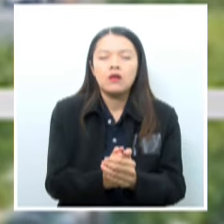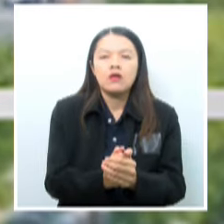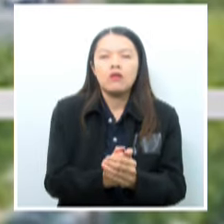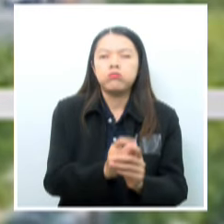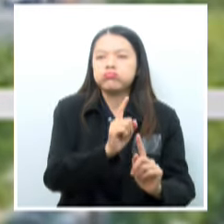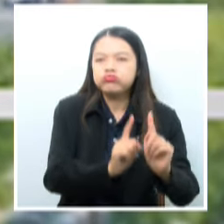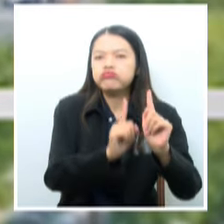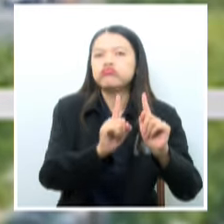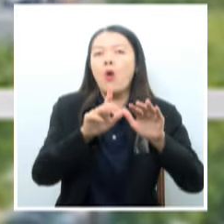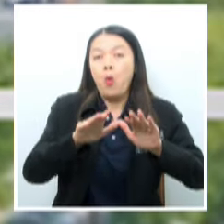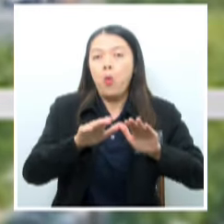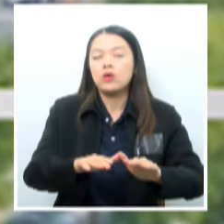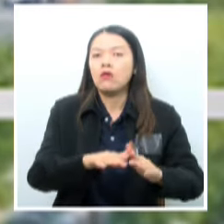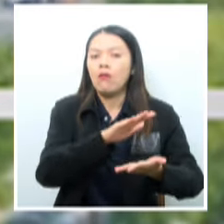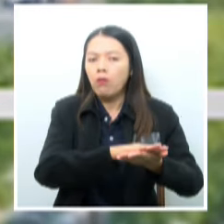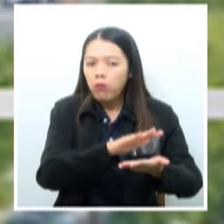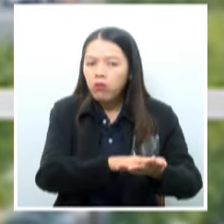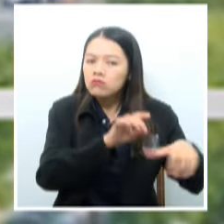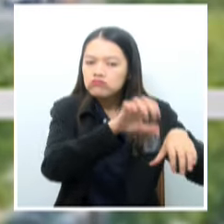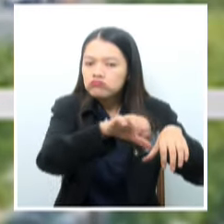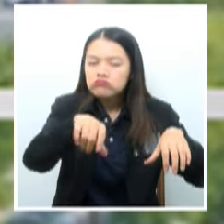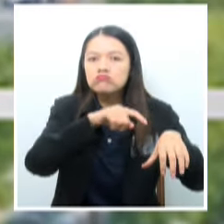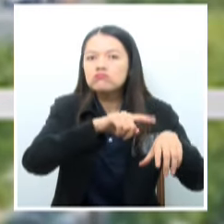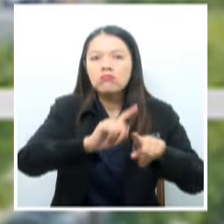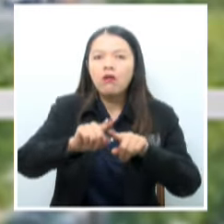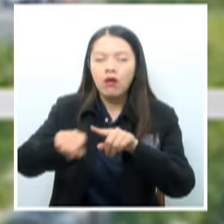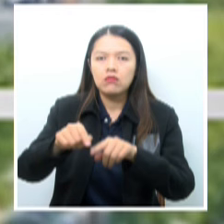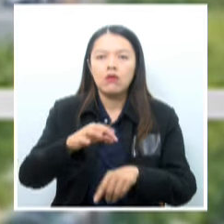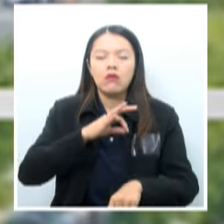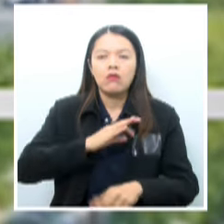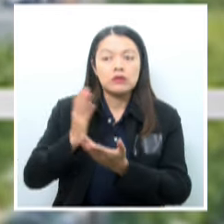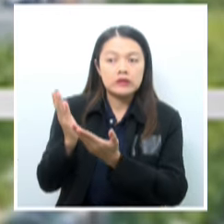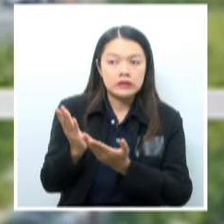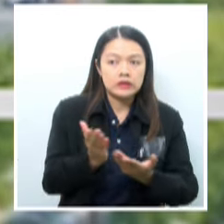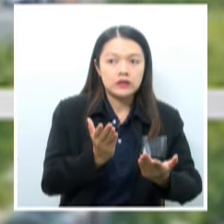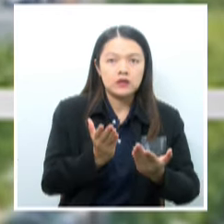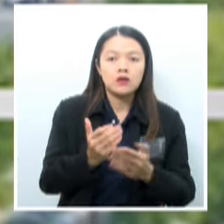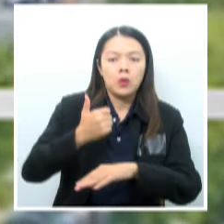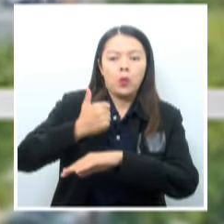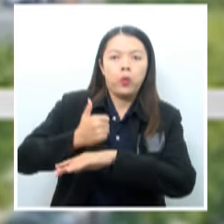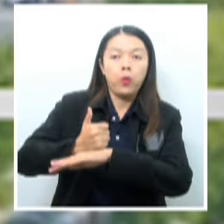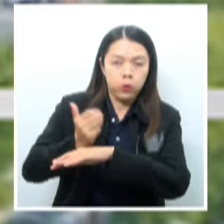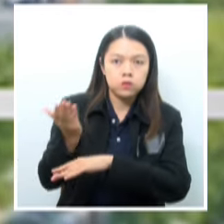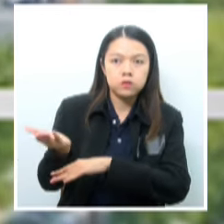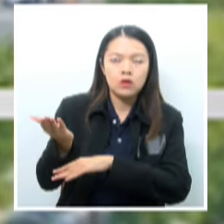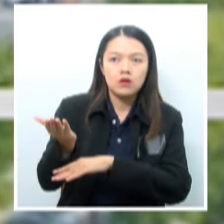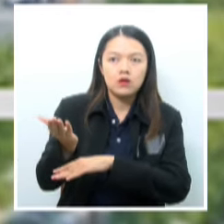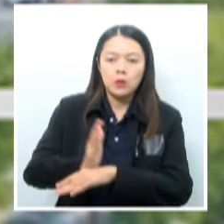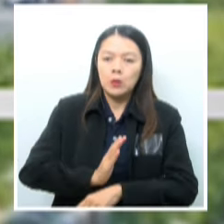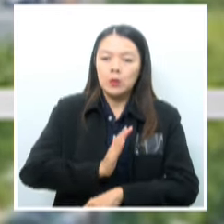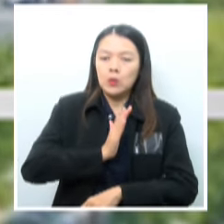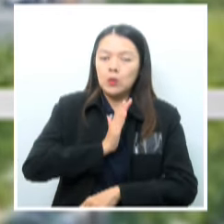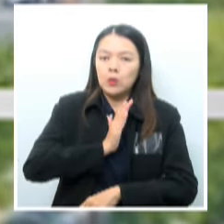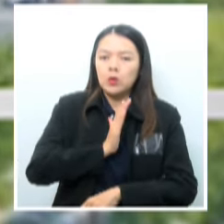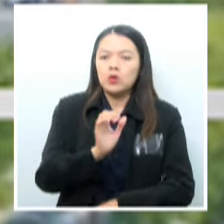ประเมินของสถานศึกษาตามบริบทพื้นที่นะคะซึ่งเราได้รับเกียรตินะคะจากท่านผู้บริหารระดับสูงนะคะทั้งในระดับ